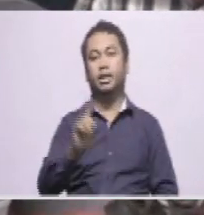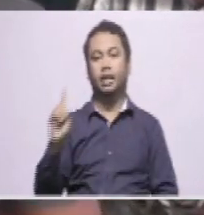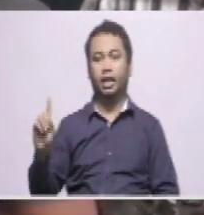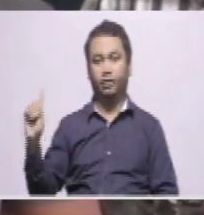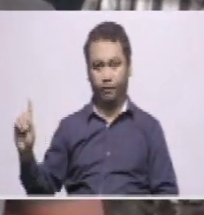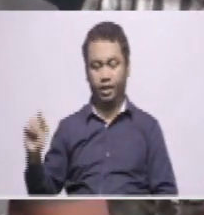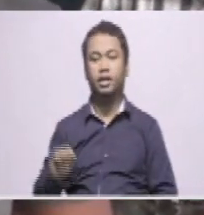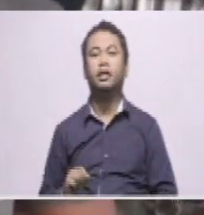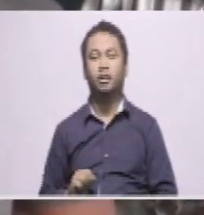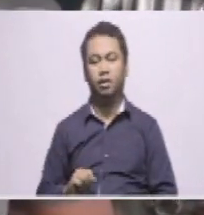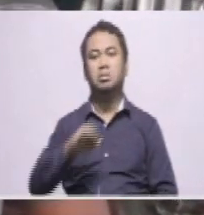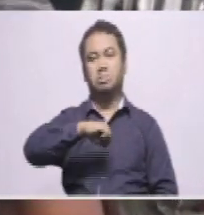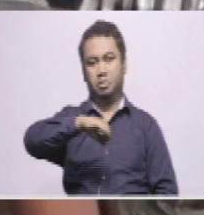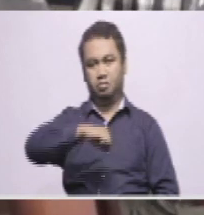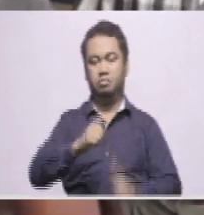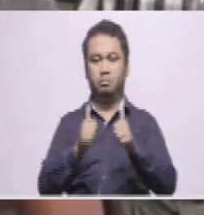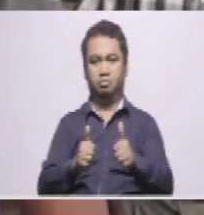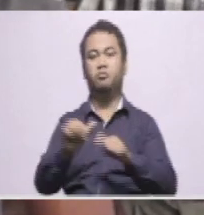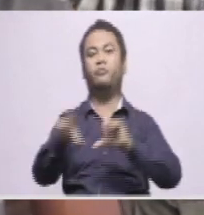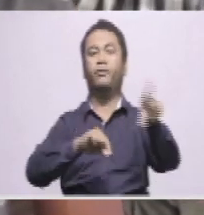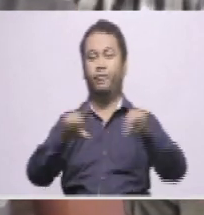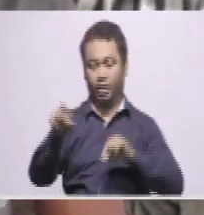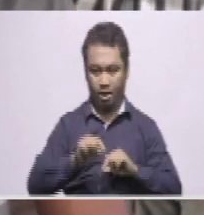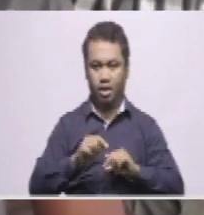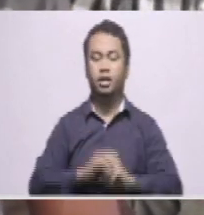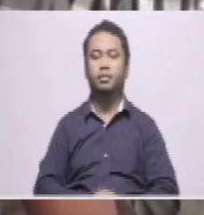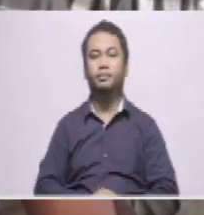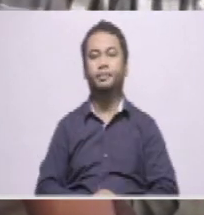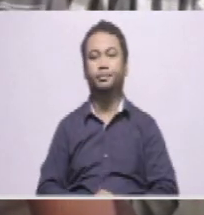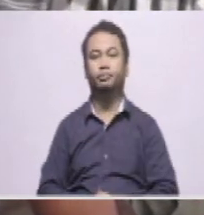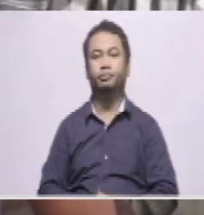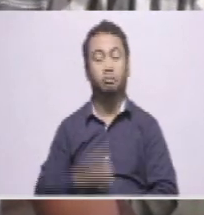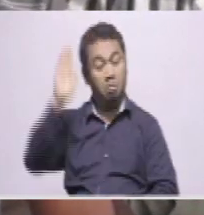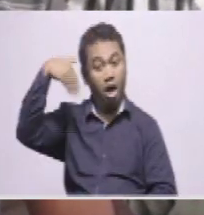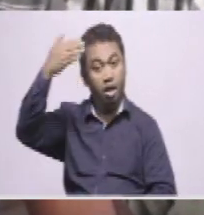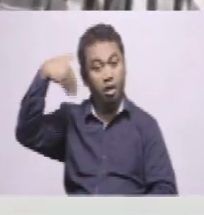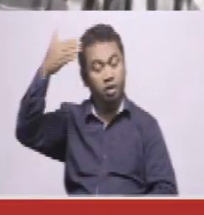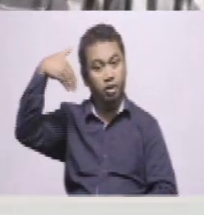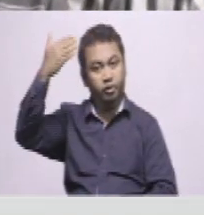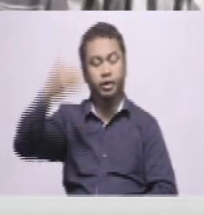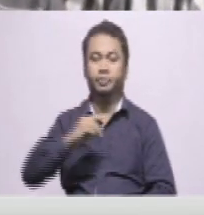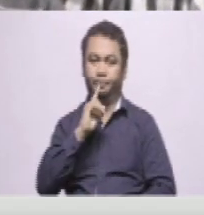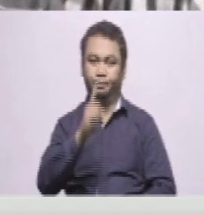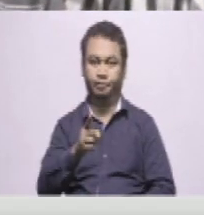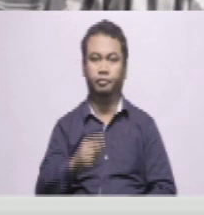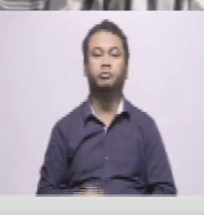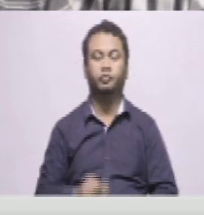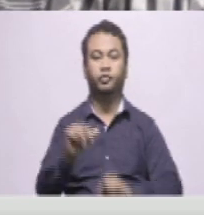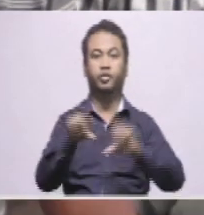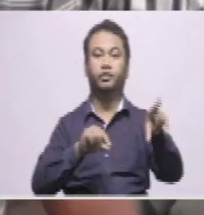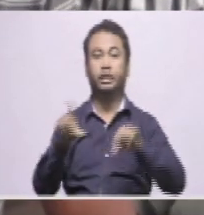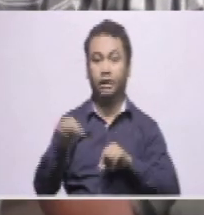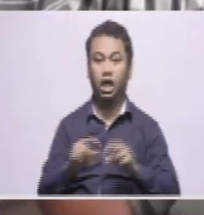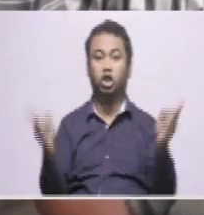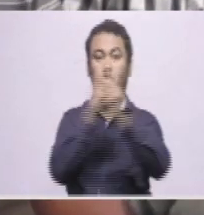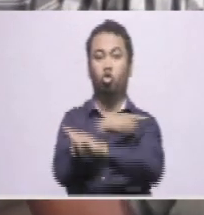amin'izao fifidianana izao satria araka ny nambara ombenyombeny dia izao hoe ny fifidianana solombavim-bahoaka dia fifidianana anankiray